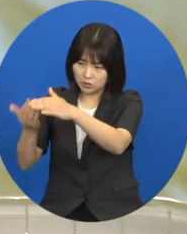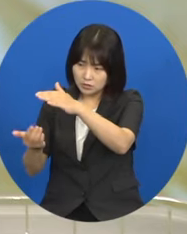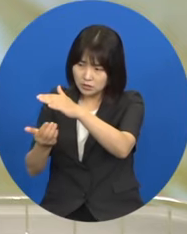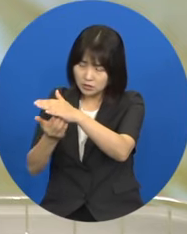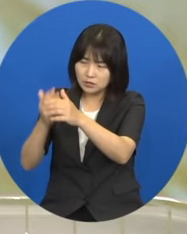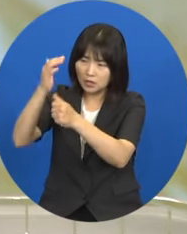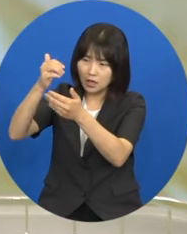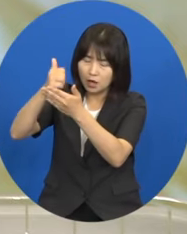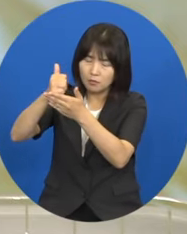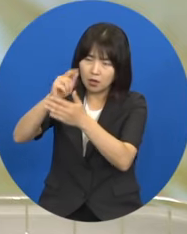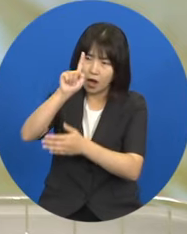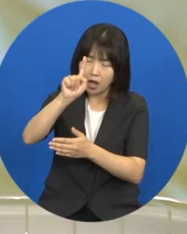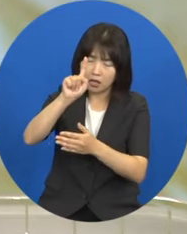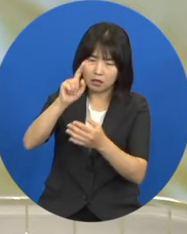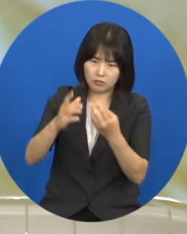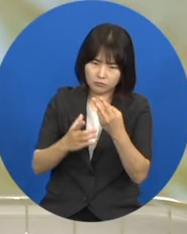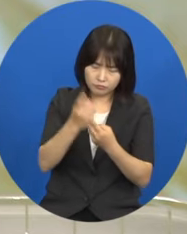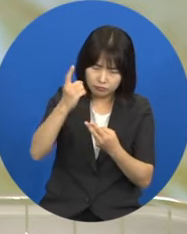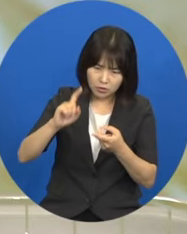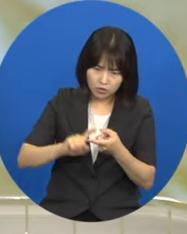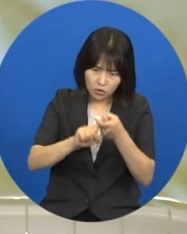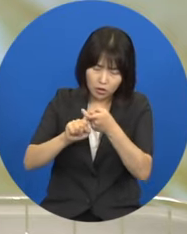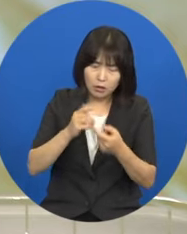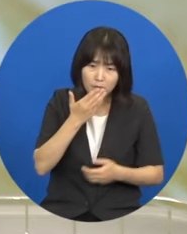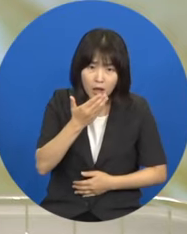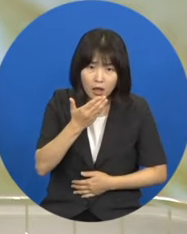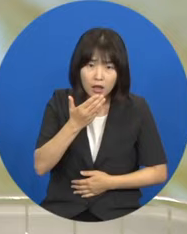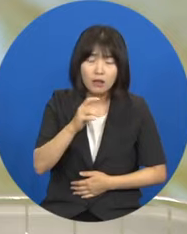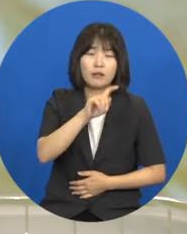하나 되고 연합할 수 있다는 말일까요?